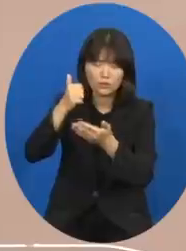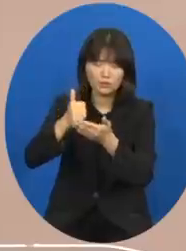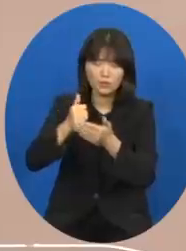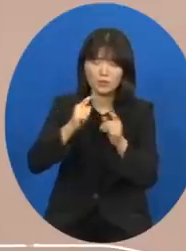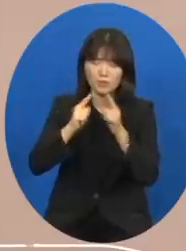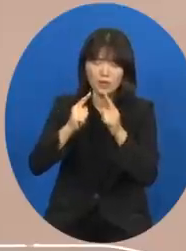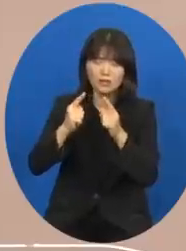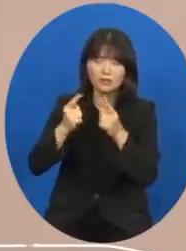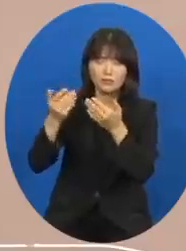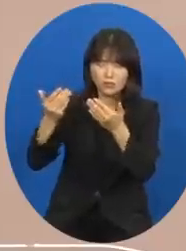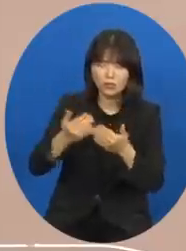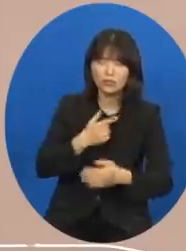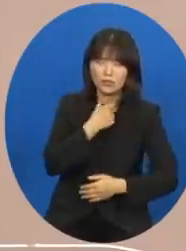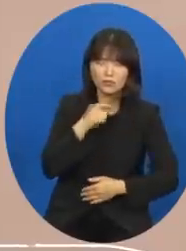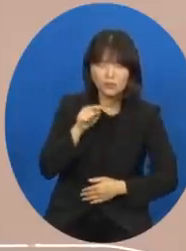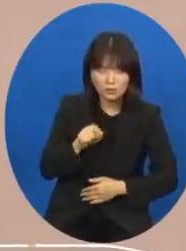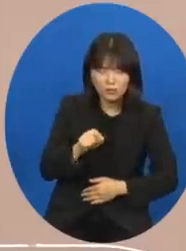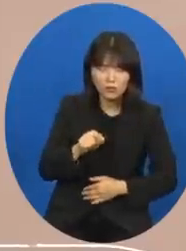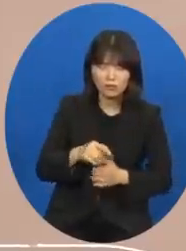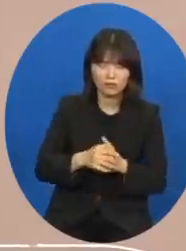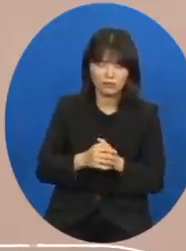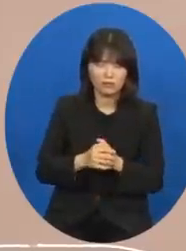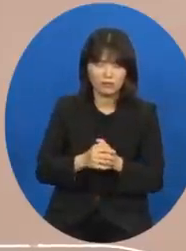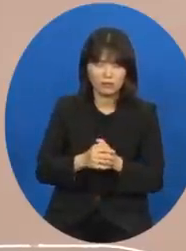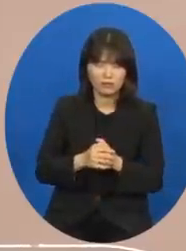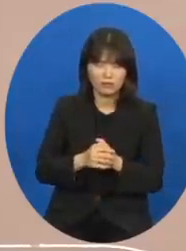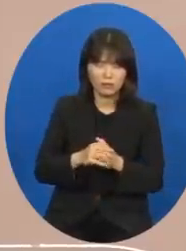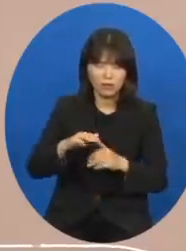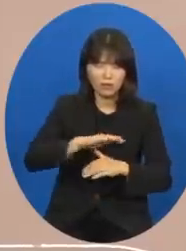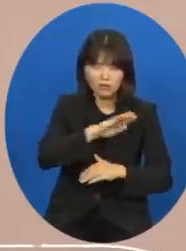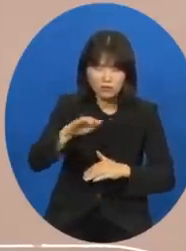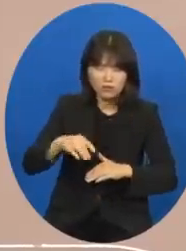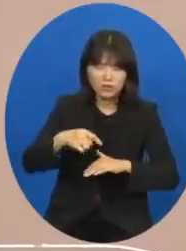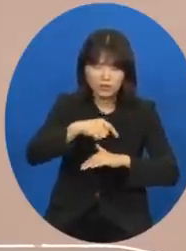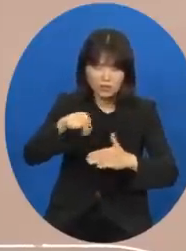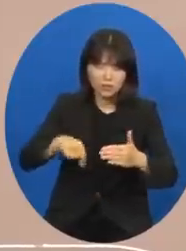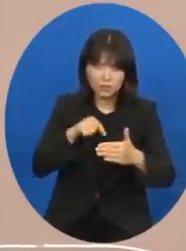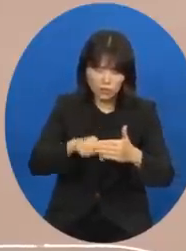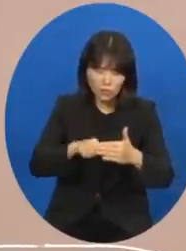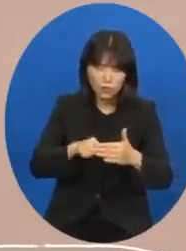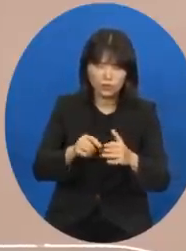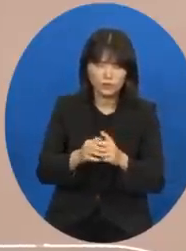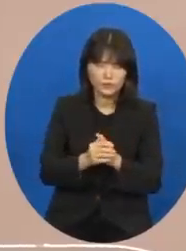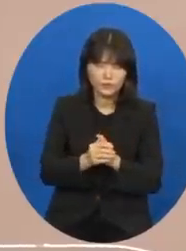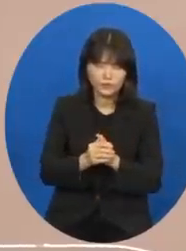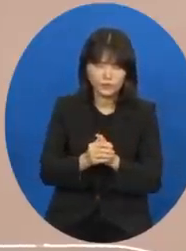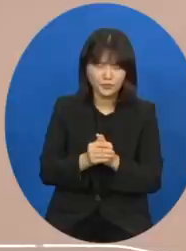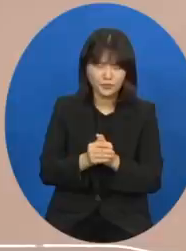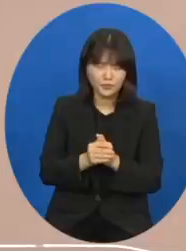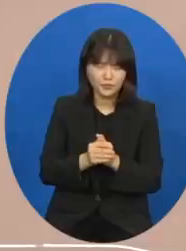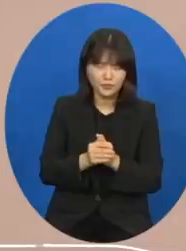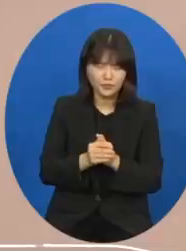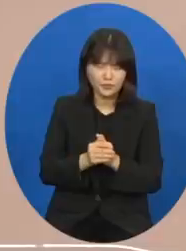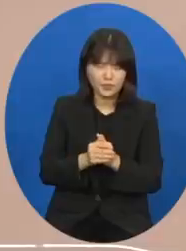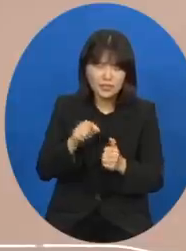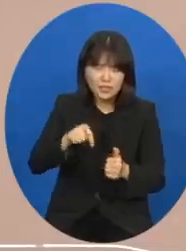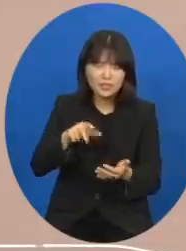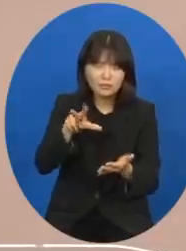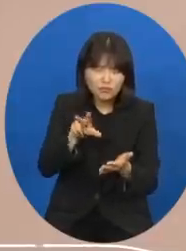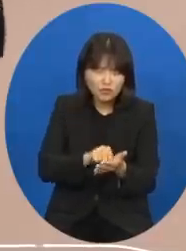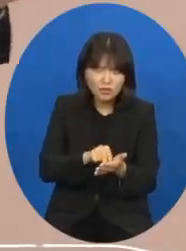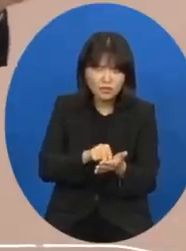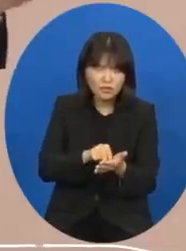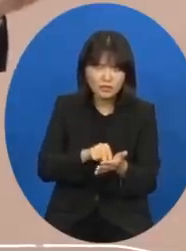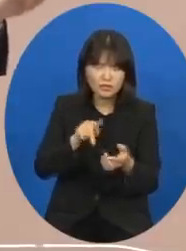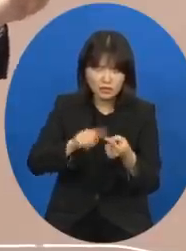말씀하고 싶은 그것, 주님이 우리의 속을 만드실 그 자리, 그 문제를 있는